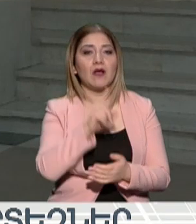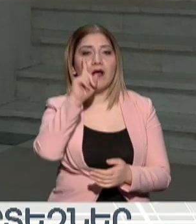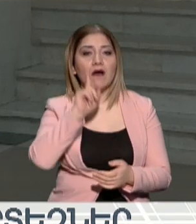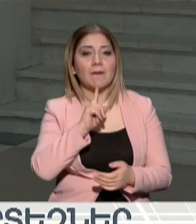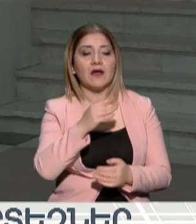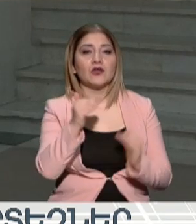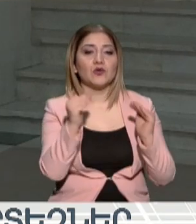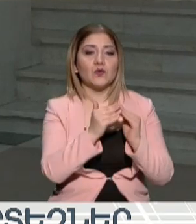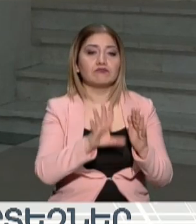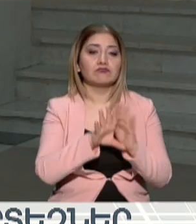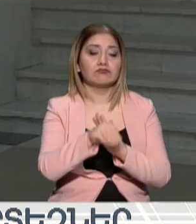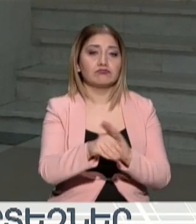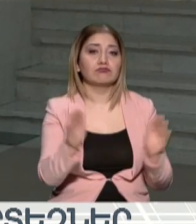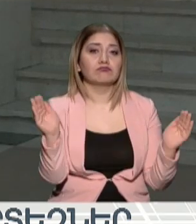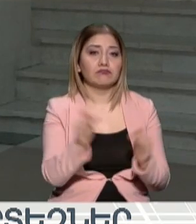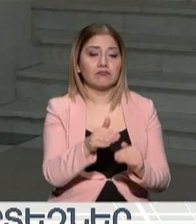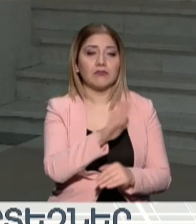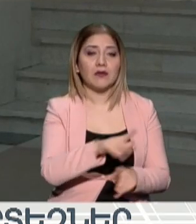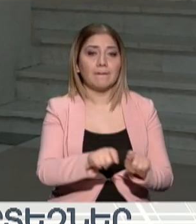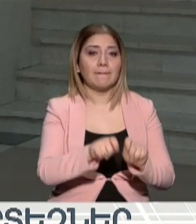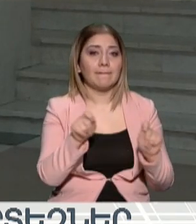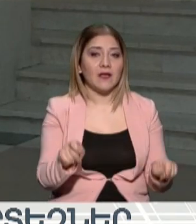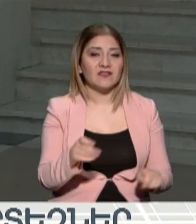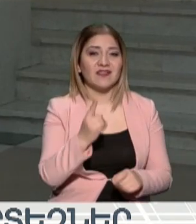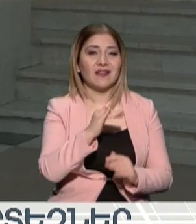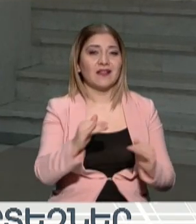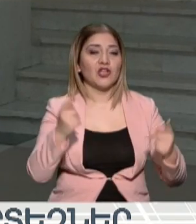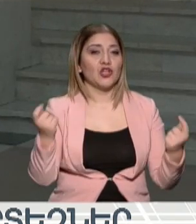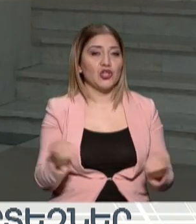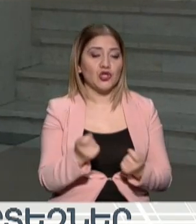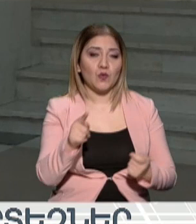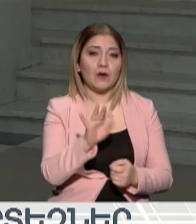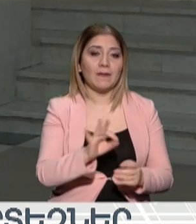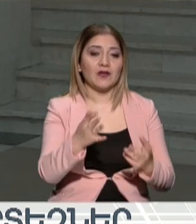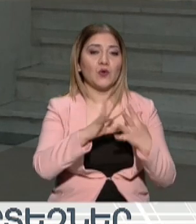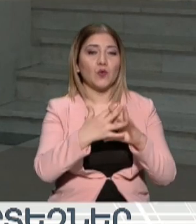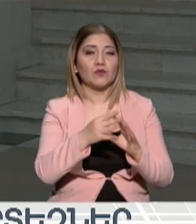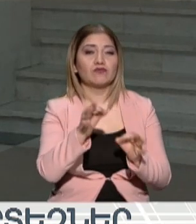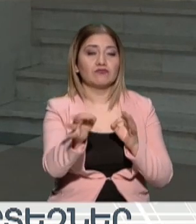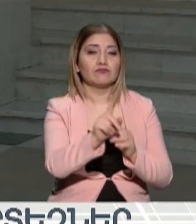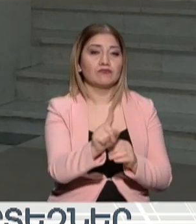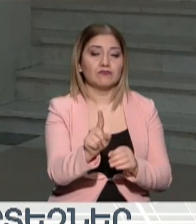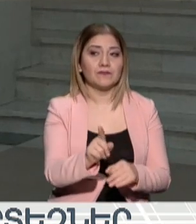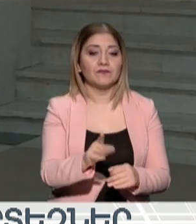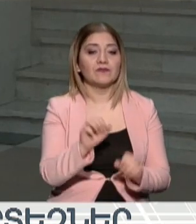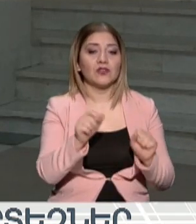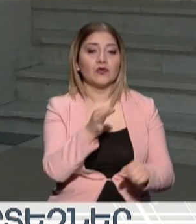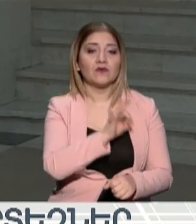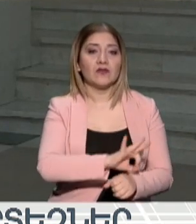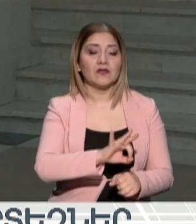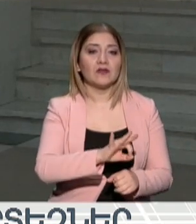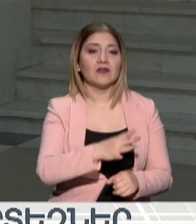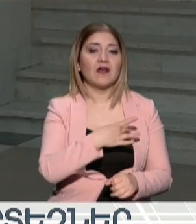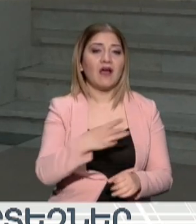հարմար տներից մեկում կազմակերպել նախադպրոցական ծառայությունները, կարող են օգտագործել